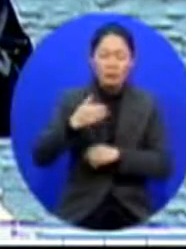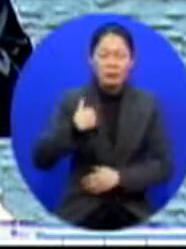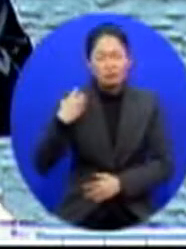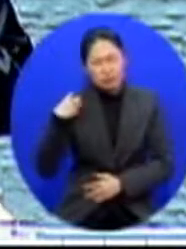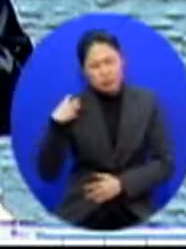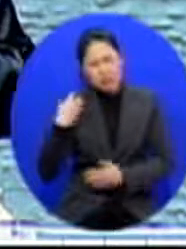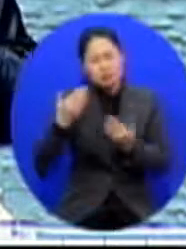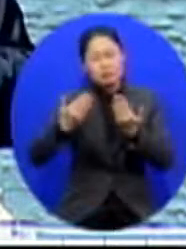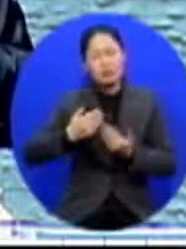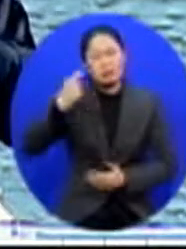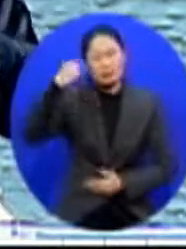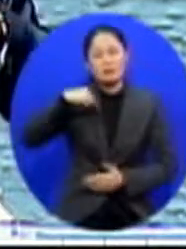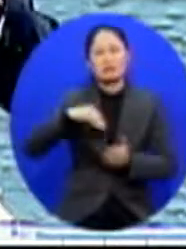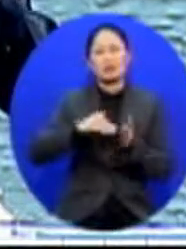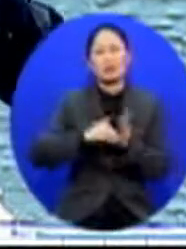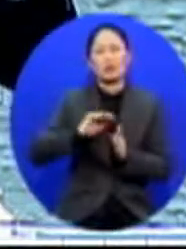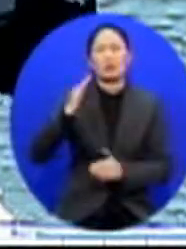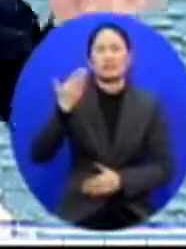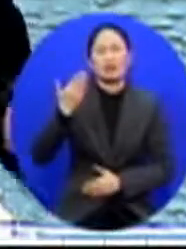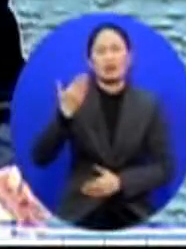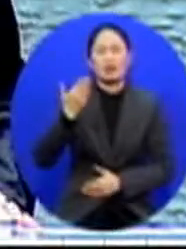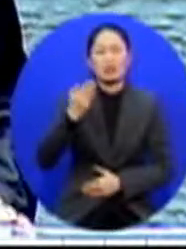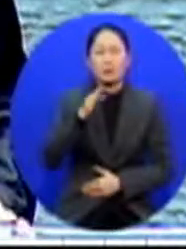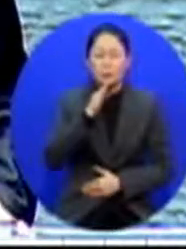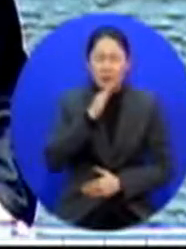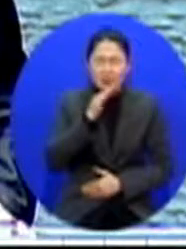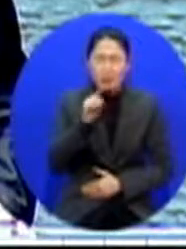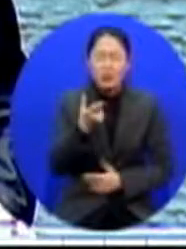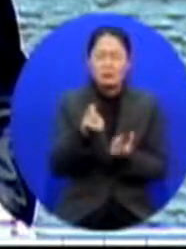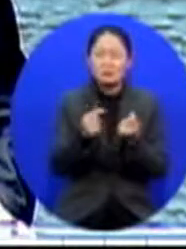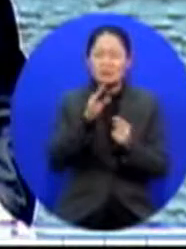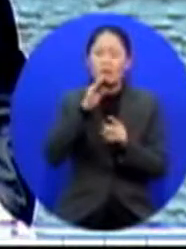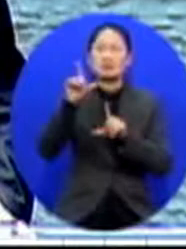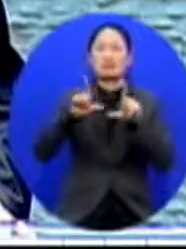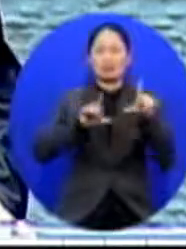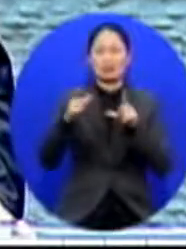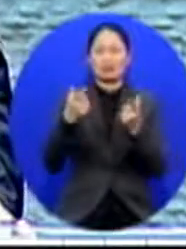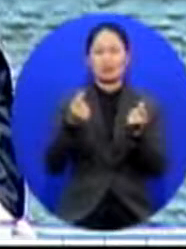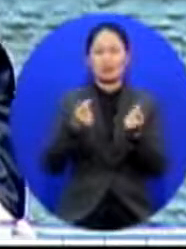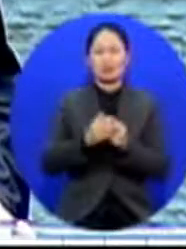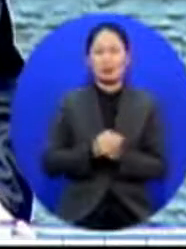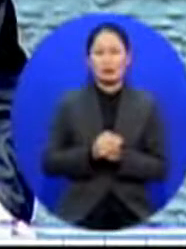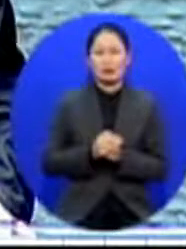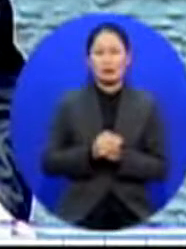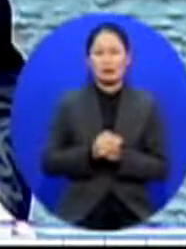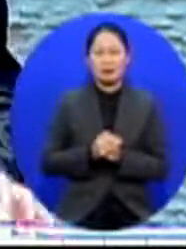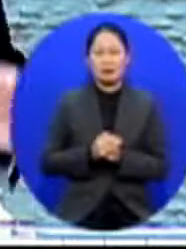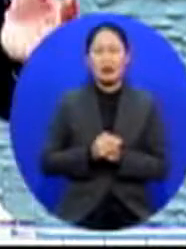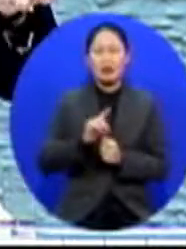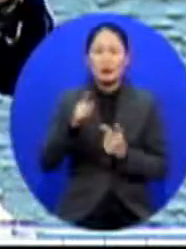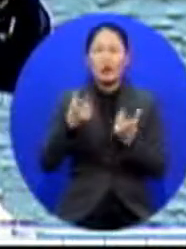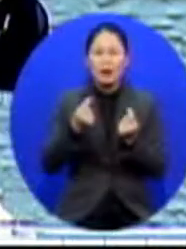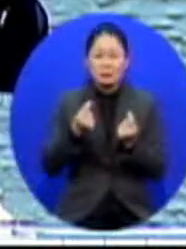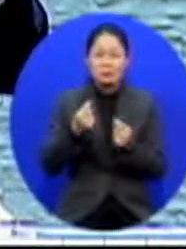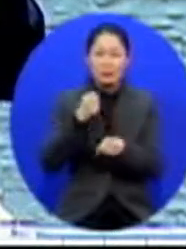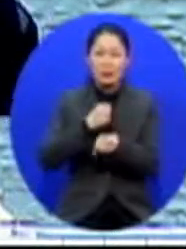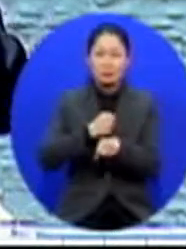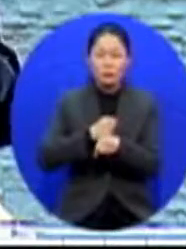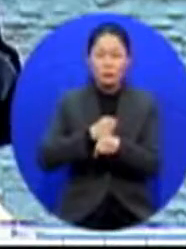2 그런데 이것이 현지 링거 하십니까 그렇게 해서 돈을